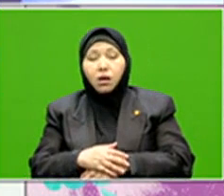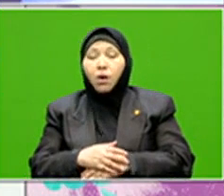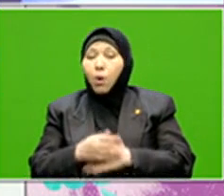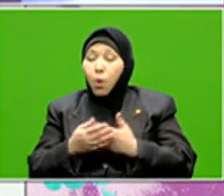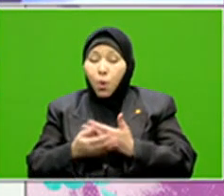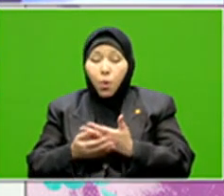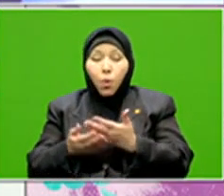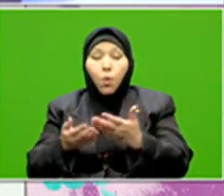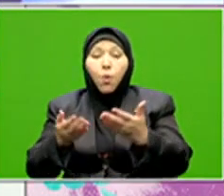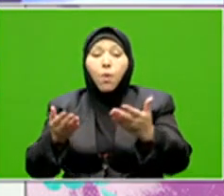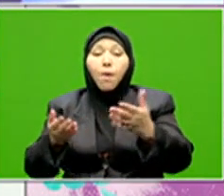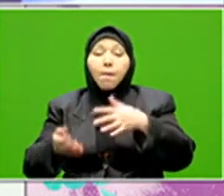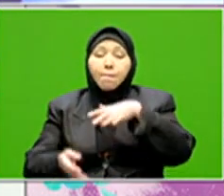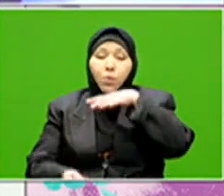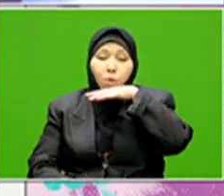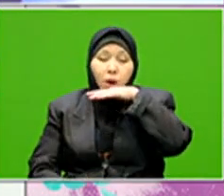النهار